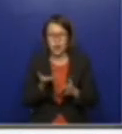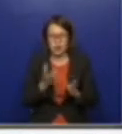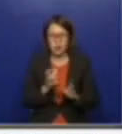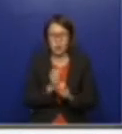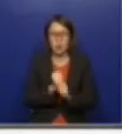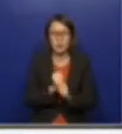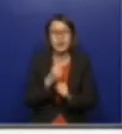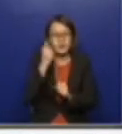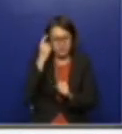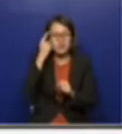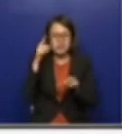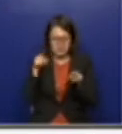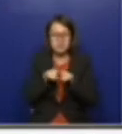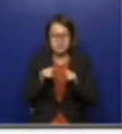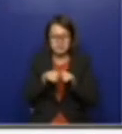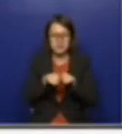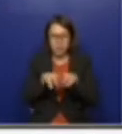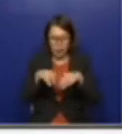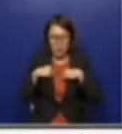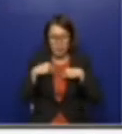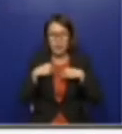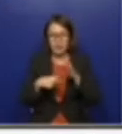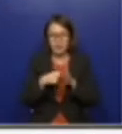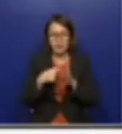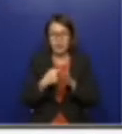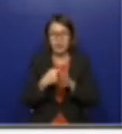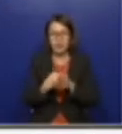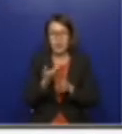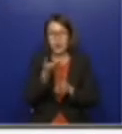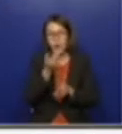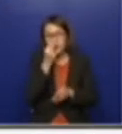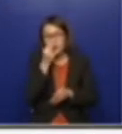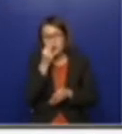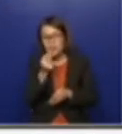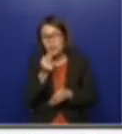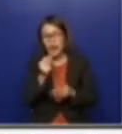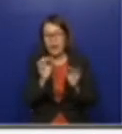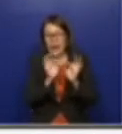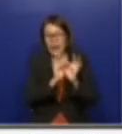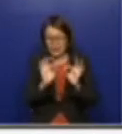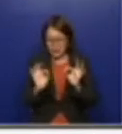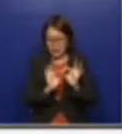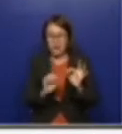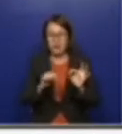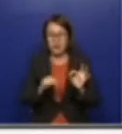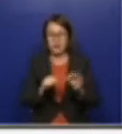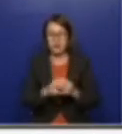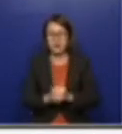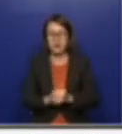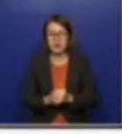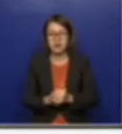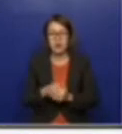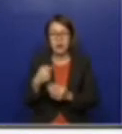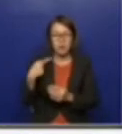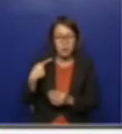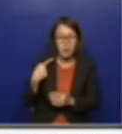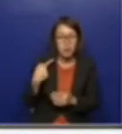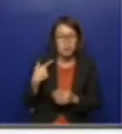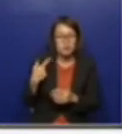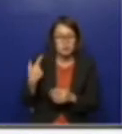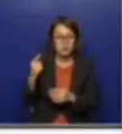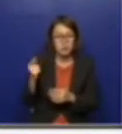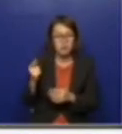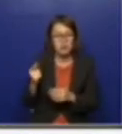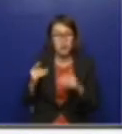เห็นด้วยกับหลักการและเหตุผลนะครับแต่ขอให้ไปดูประเด็นในรายละเอียดว่าอะไรจะเกิดประโยชน์กับ